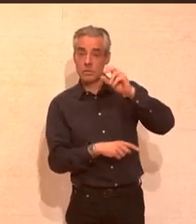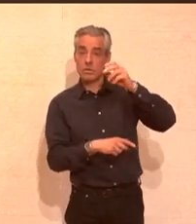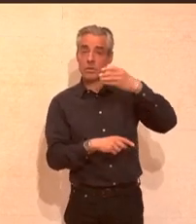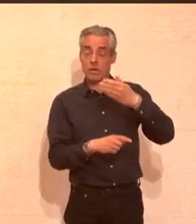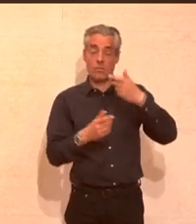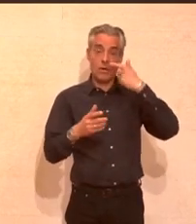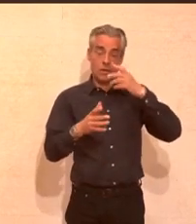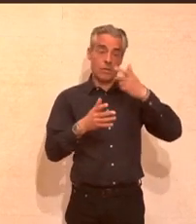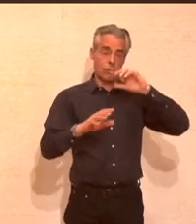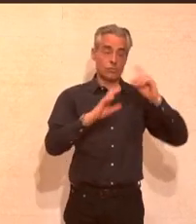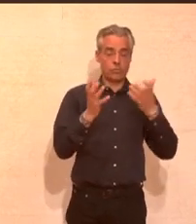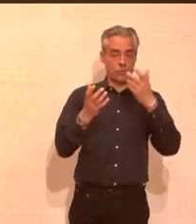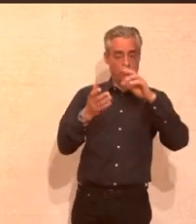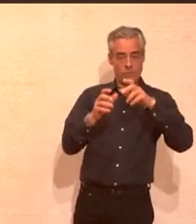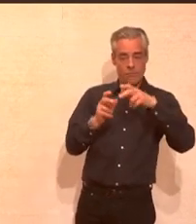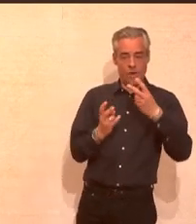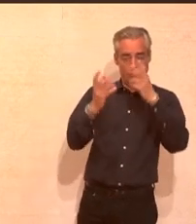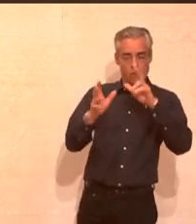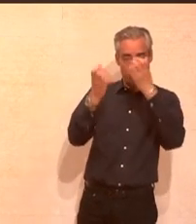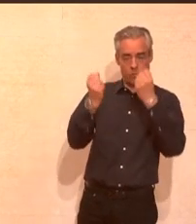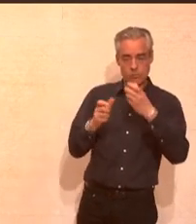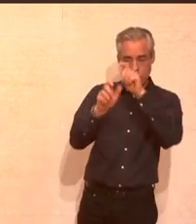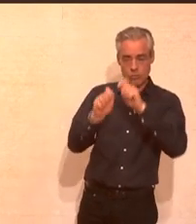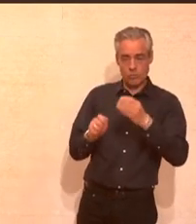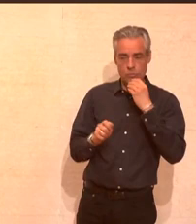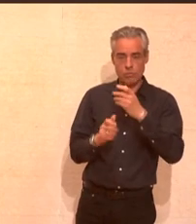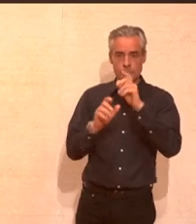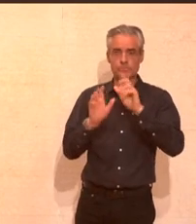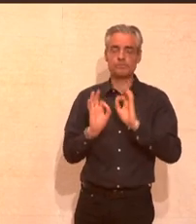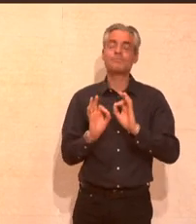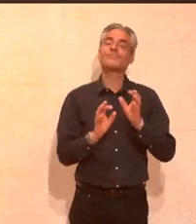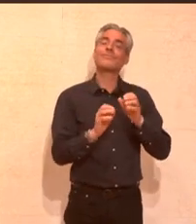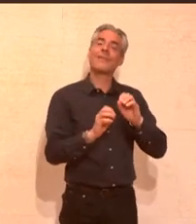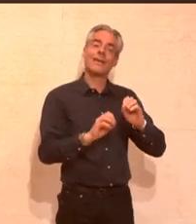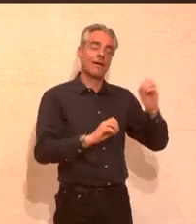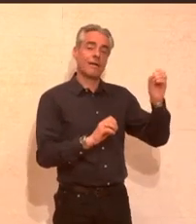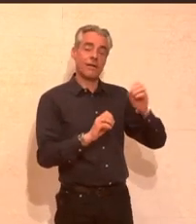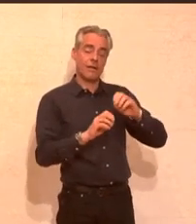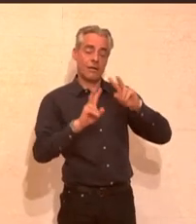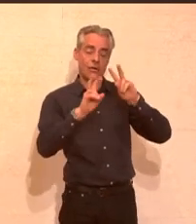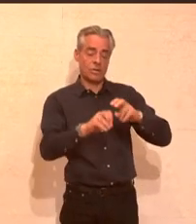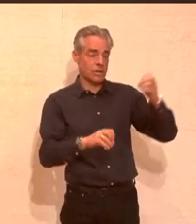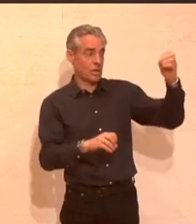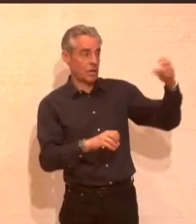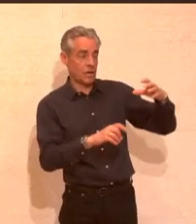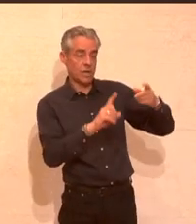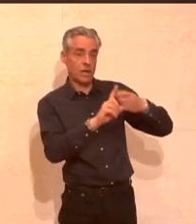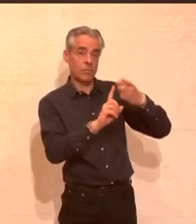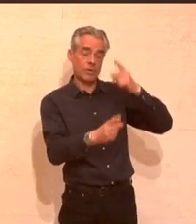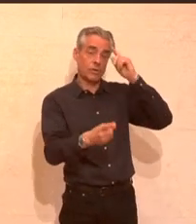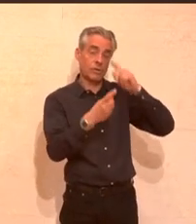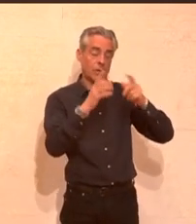sont robustes et reconnues. L'éclairage de la recherche est en effet vitale en